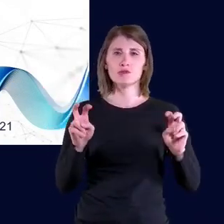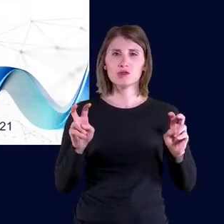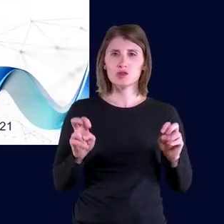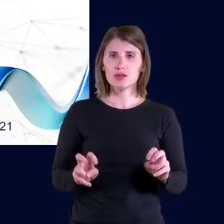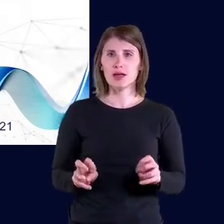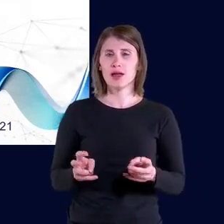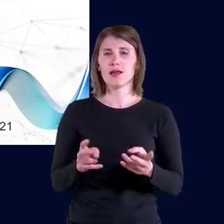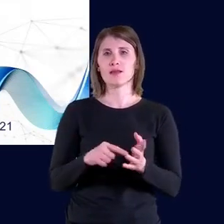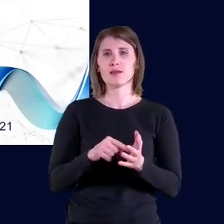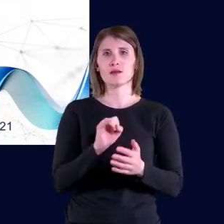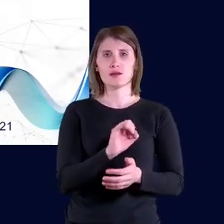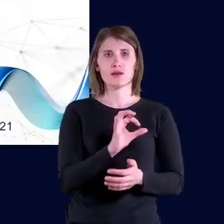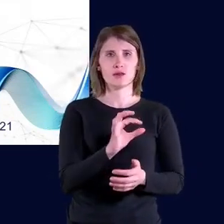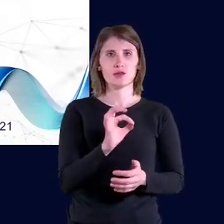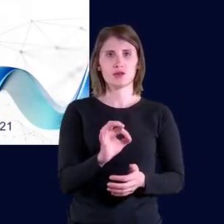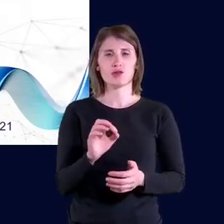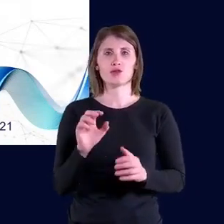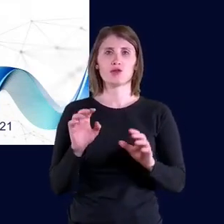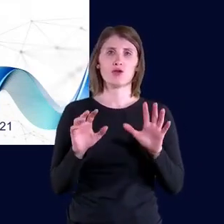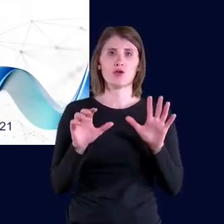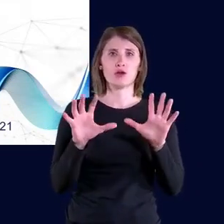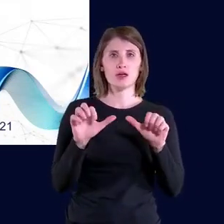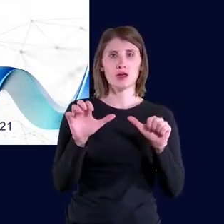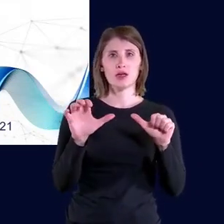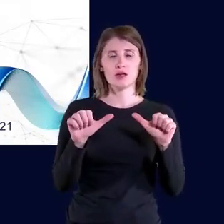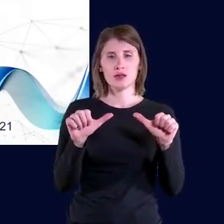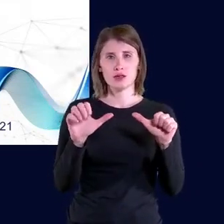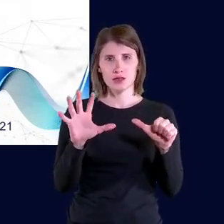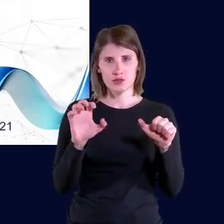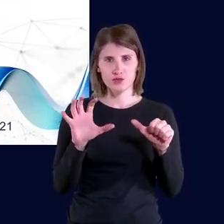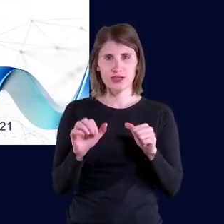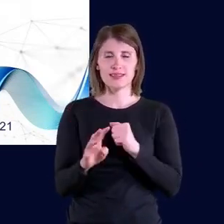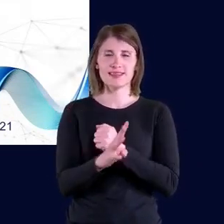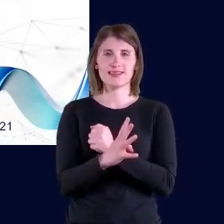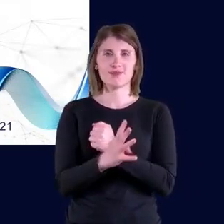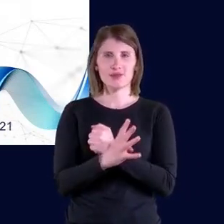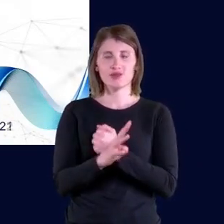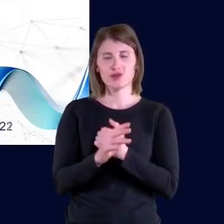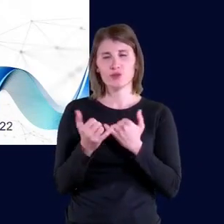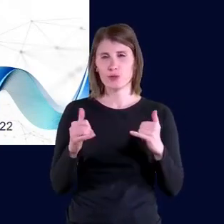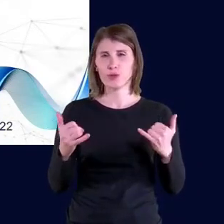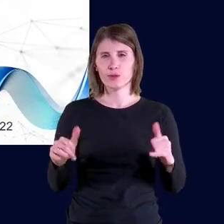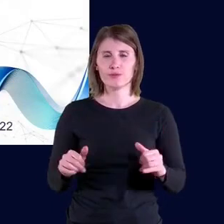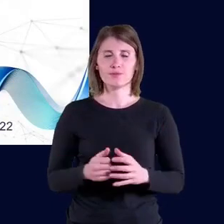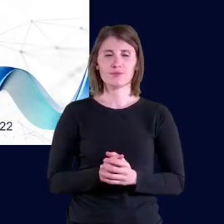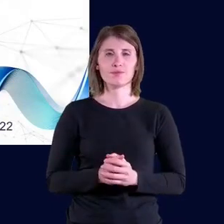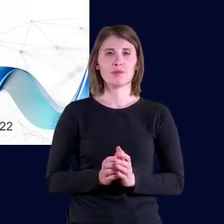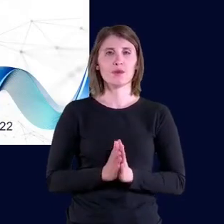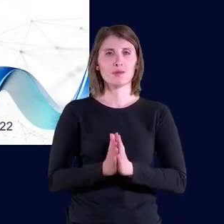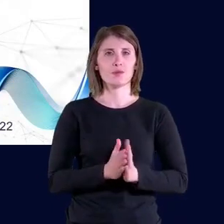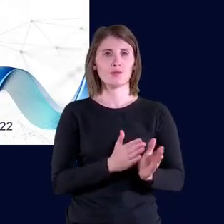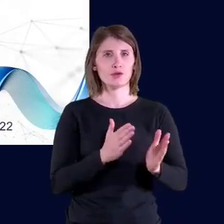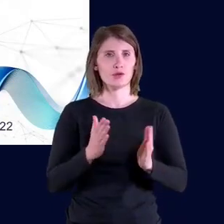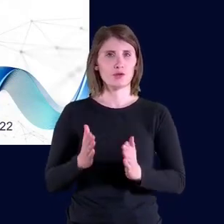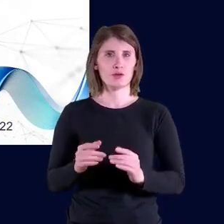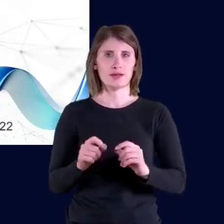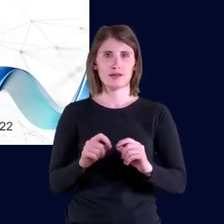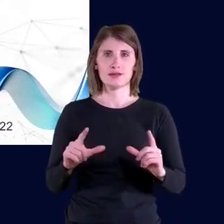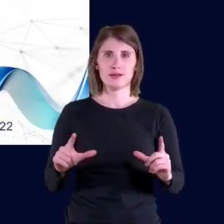ISO 690a Pamela oraz w Chicago Poproszę kolejnych live